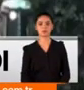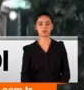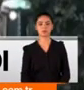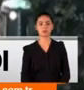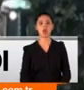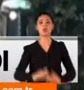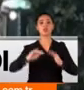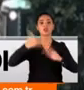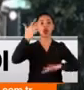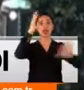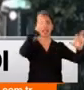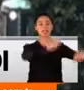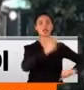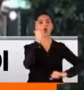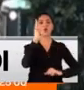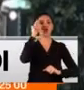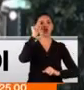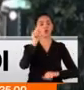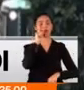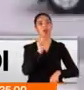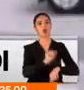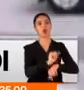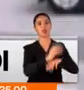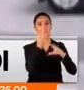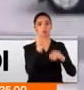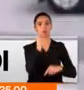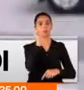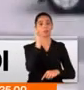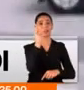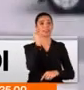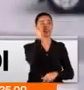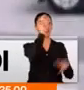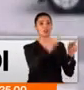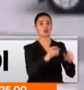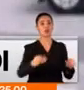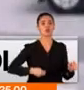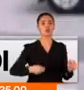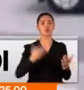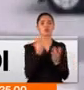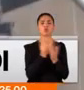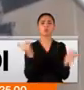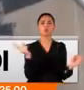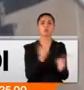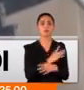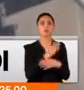Bir süre sonra yakalanan 3 şüpheli gözaltına alındı. İçlerinden ikisinin ise suç dosyası